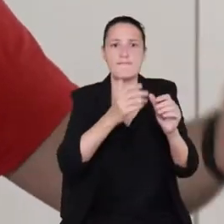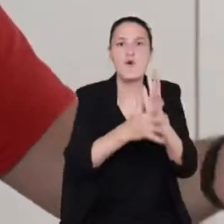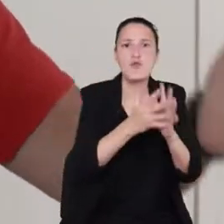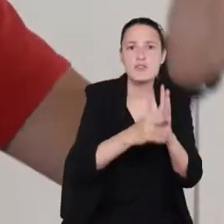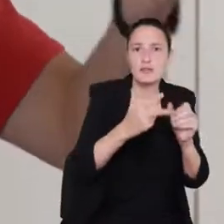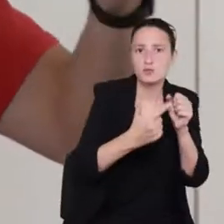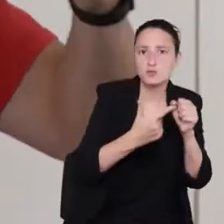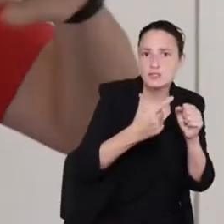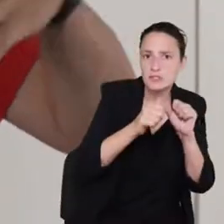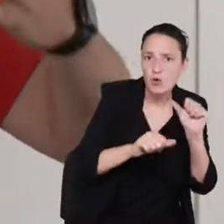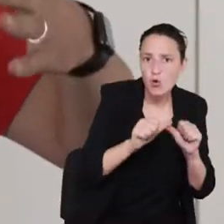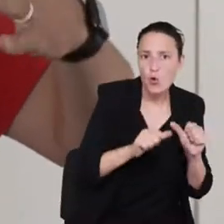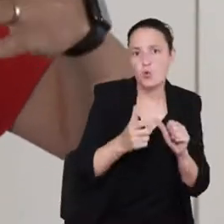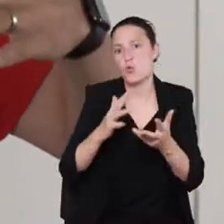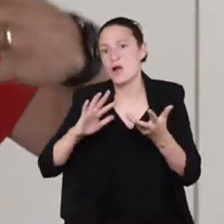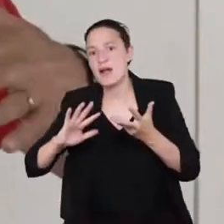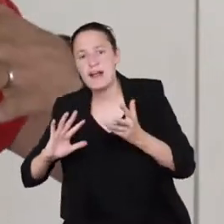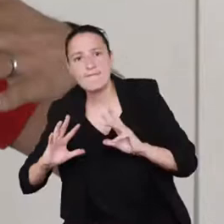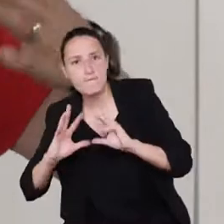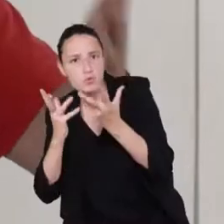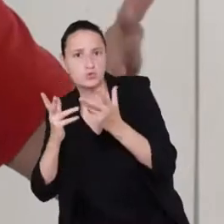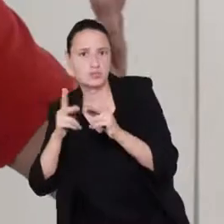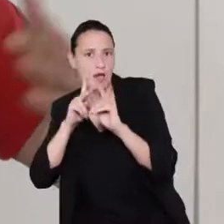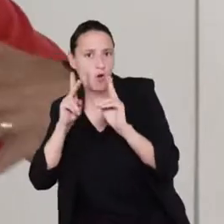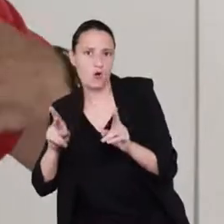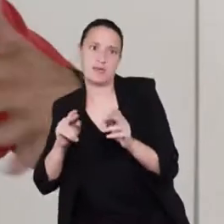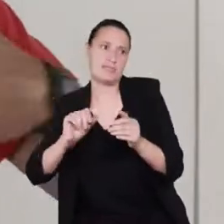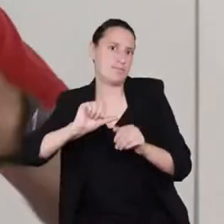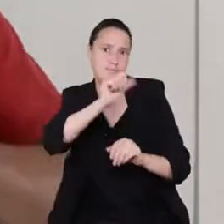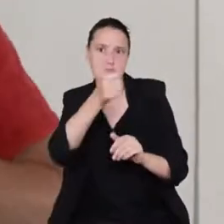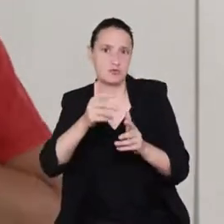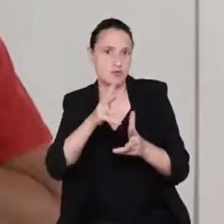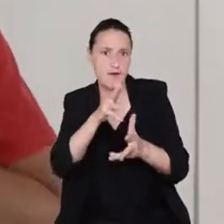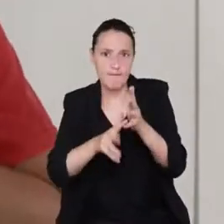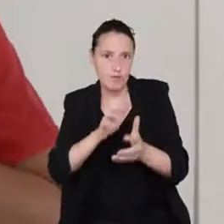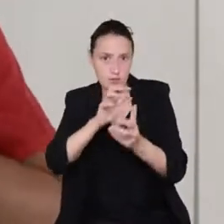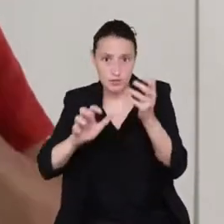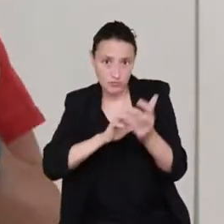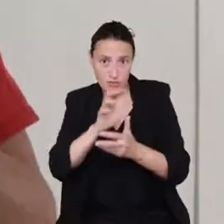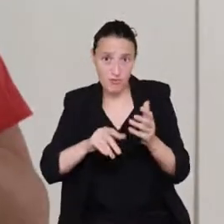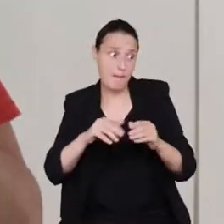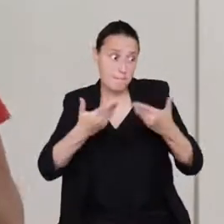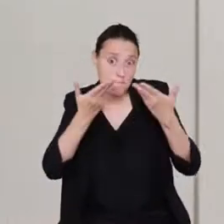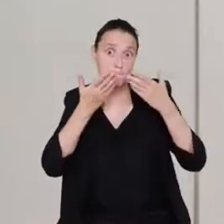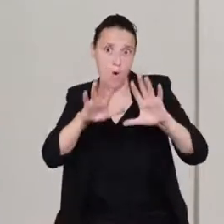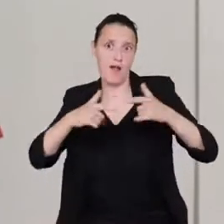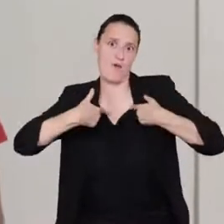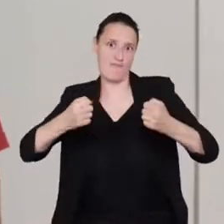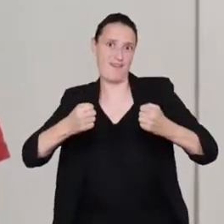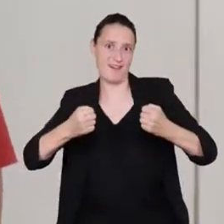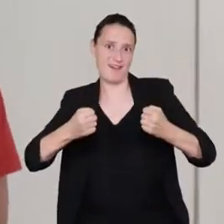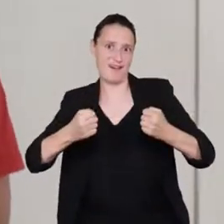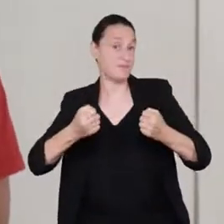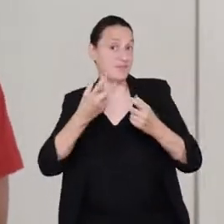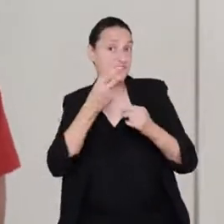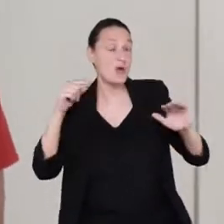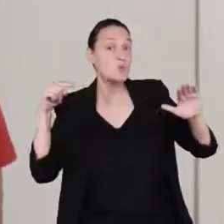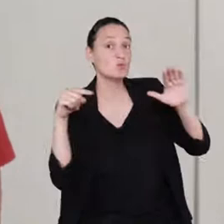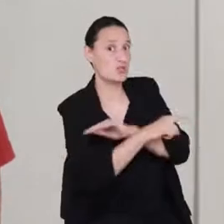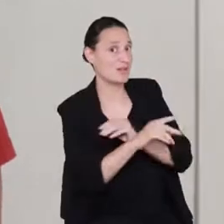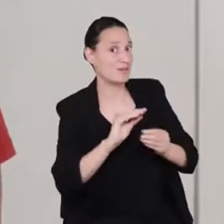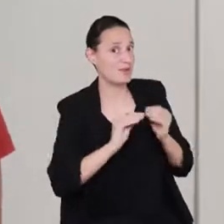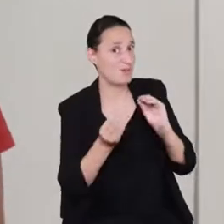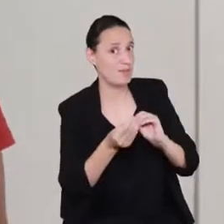czasie rewolucji 1905 roku dali przykład, czy pierwszej wojny światowej dali przykład osobistej odwagi. A więc nie tchórzostwo było tutaj